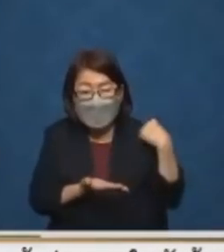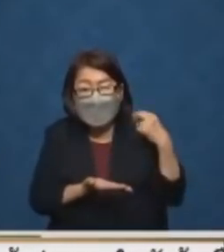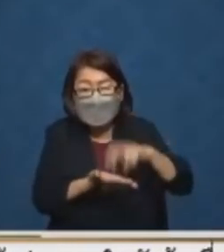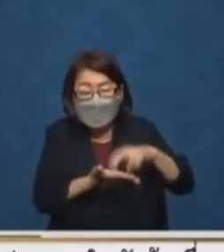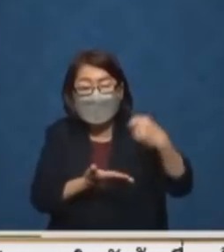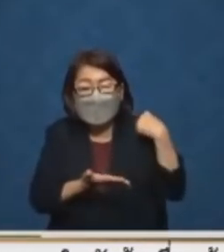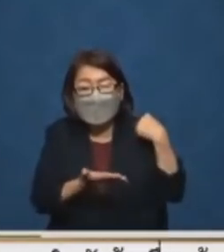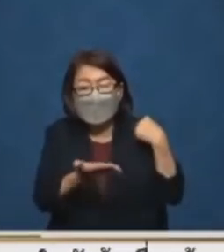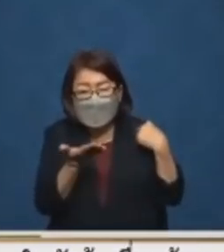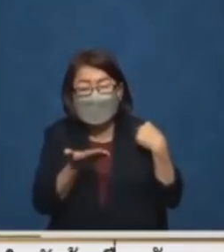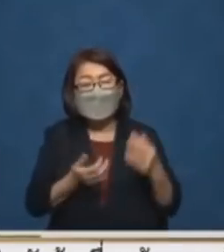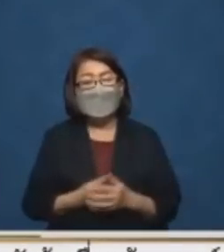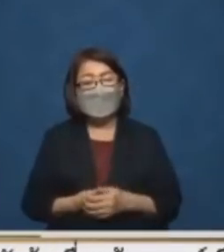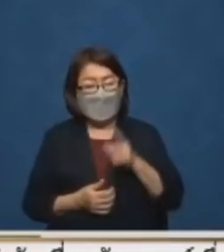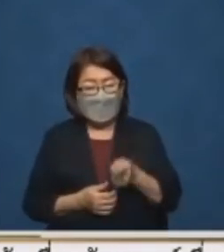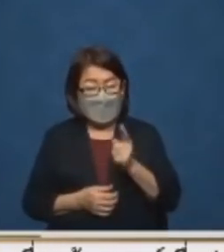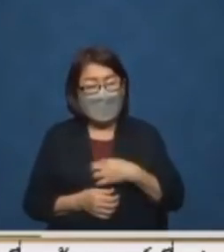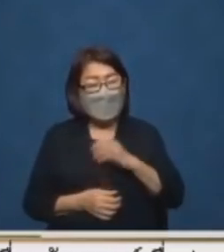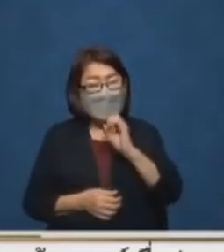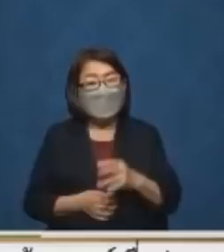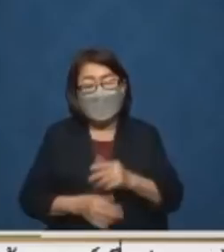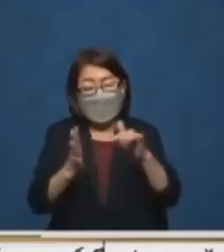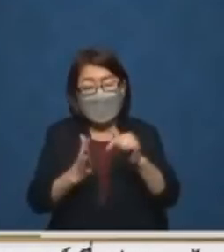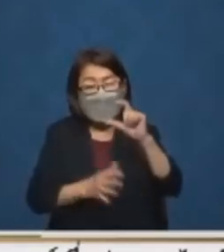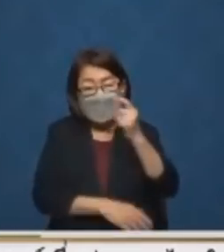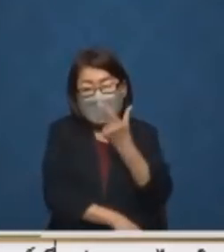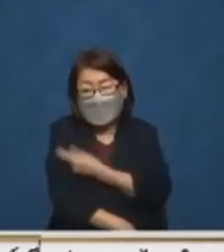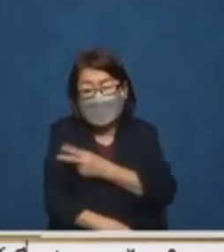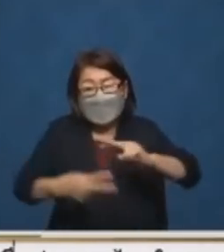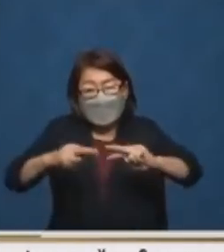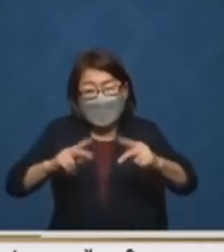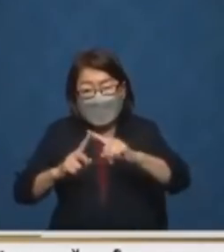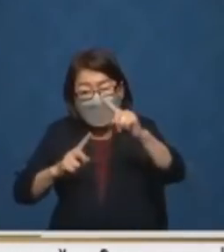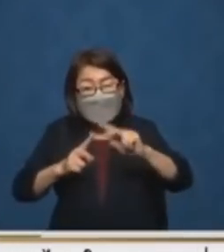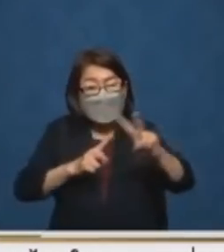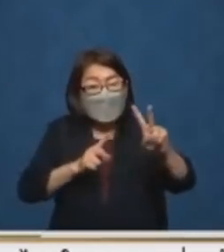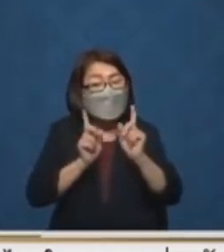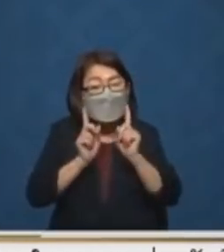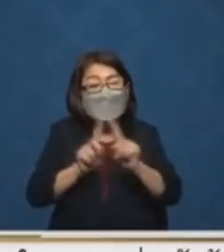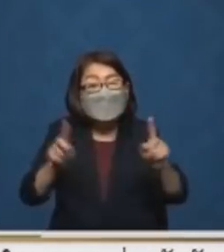ปกติผมเรีนว่าการฉีดวัคซีนคว้ายถ้าไม่มีการลบรองจาก WHO